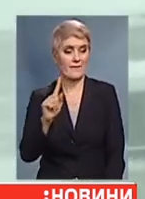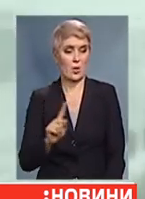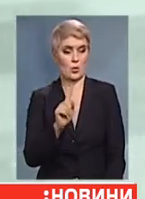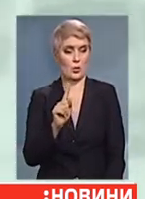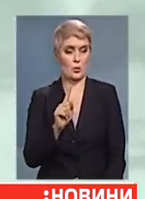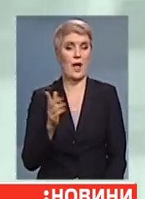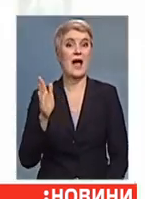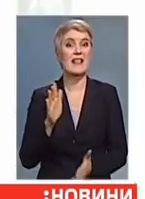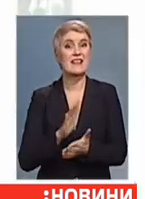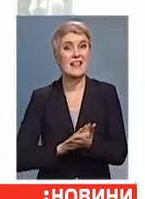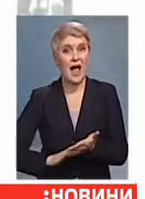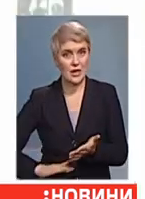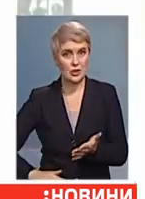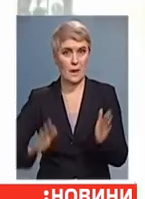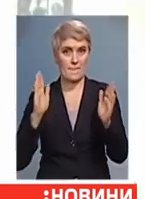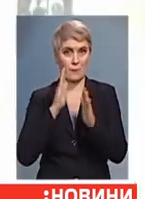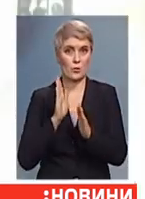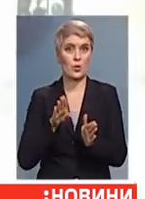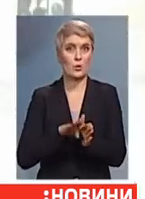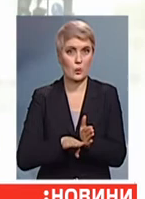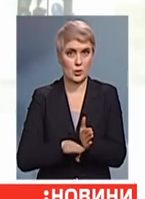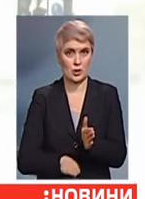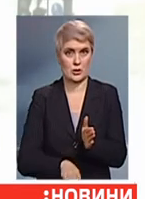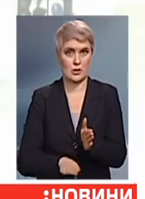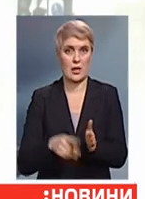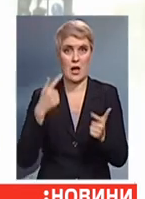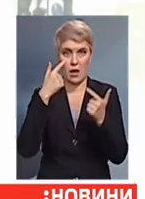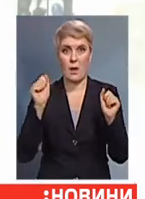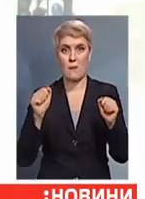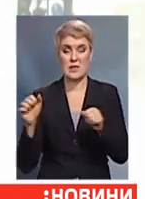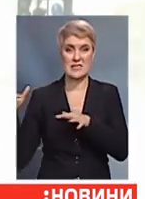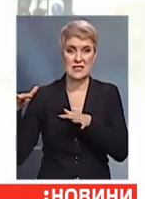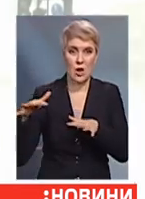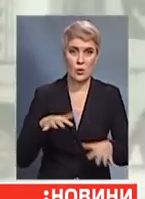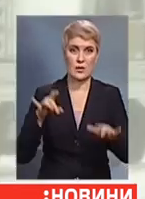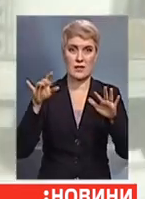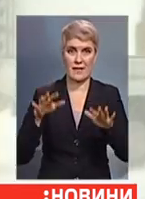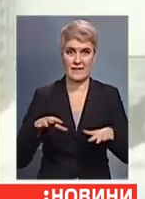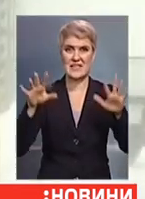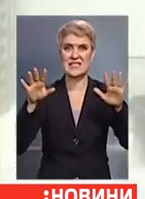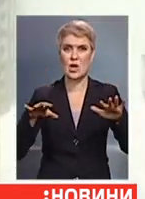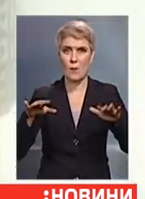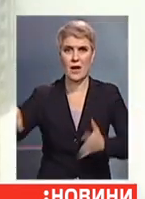кажуть, надалі погода тільки погіршиться. Попереджають про сходження лавин, снігопади та високі хвилі